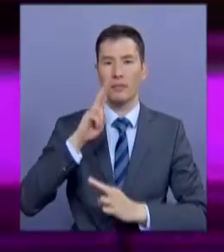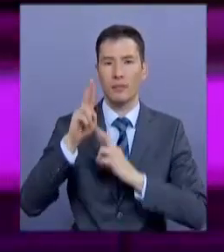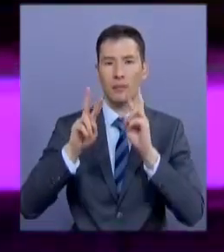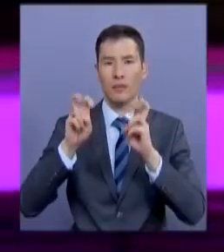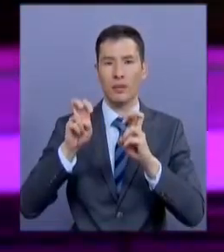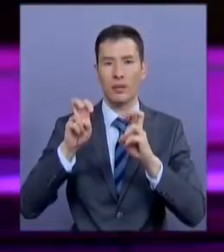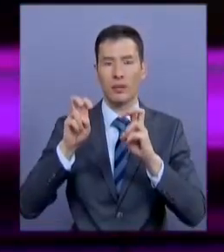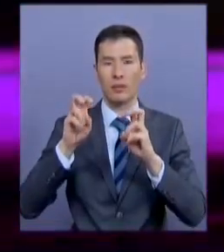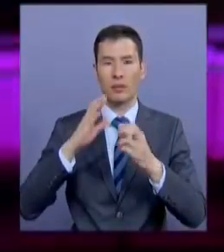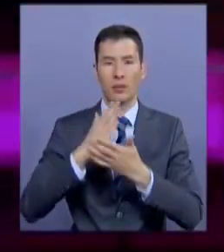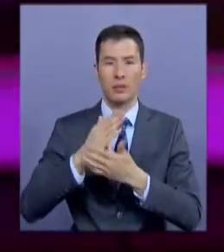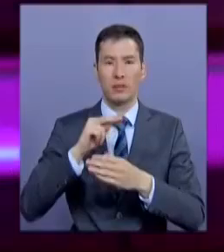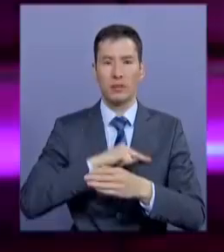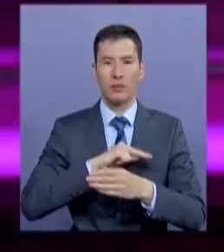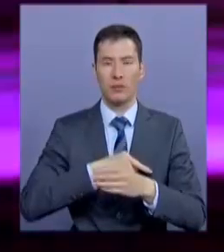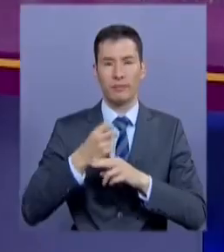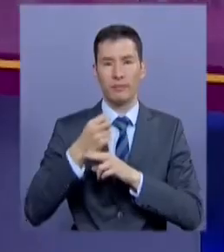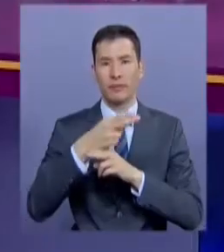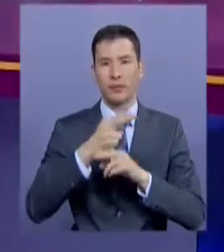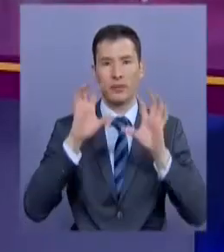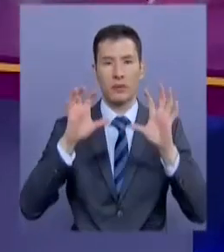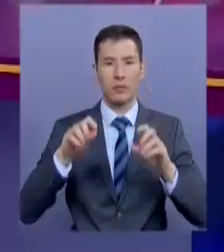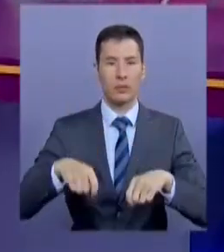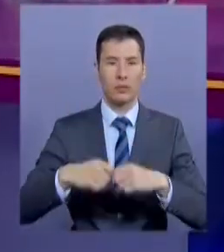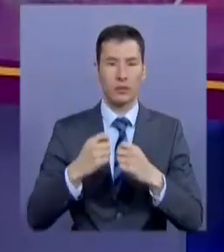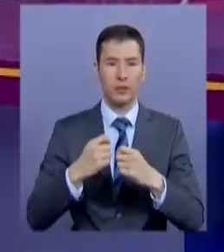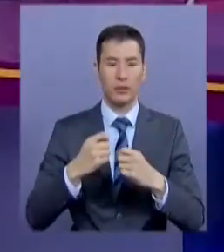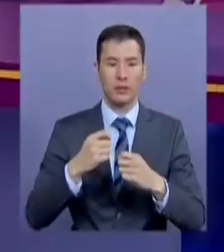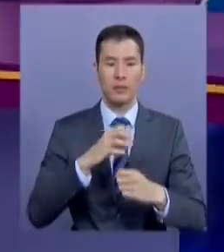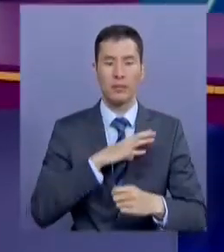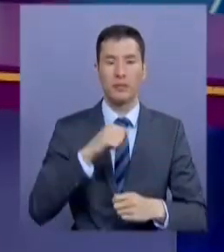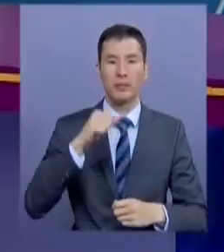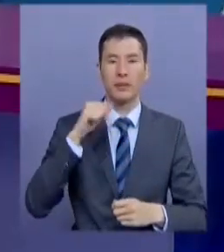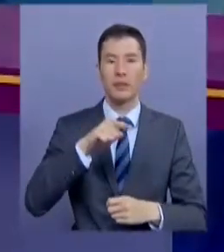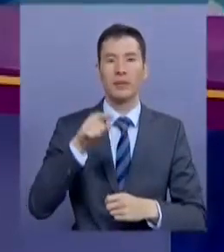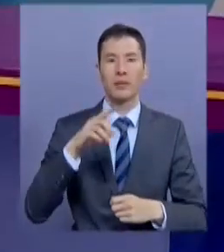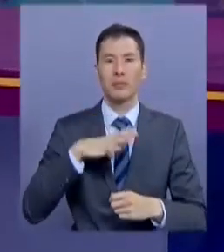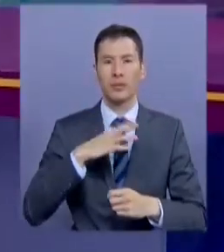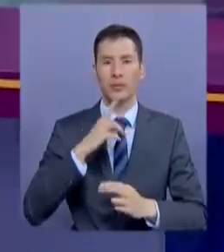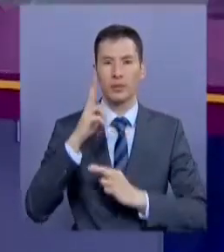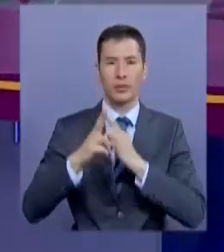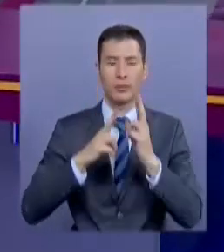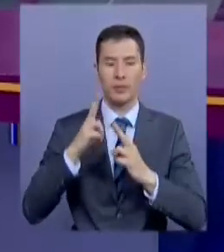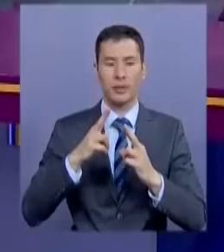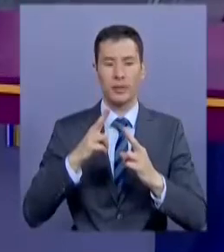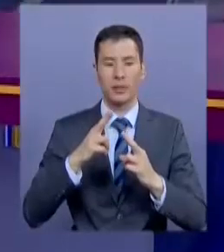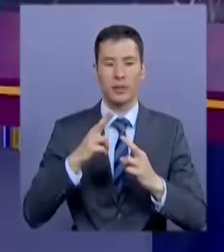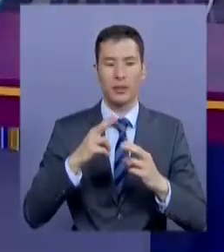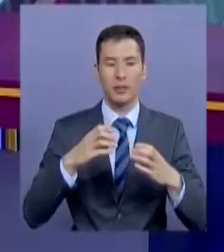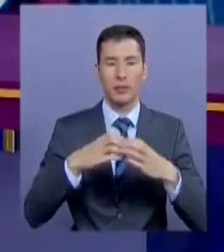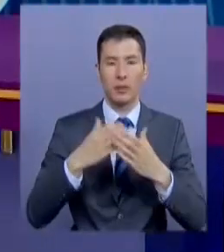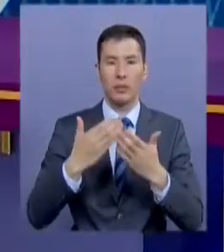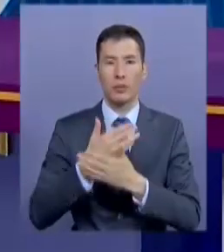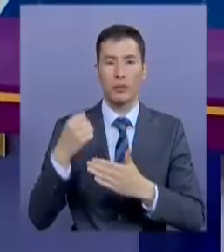заңсыз жұмыстан шығарды деп олардай шулап отыр. Ал былтырғы әртістердің жаппай шағымынан кейін кеткен Бөрібаевтың орнына